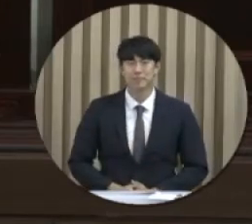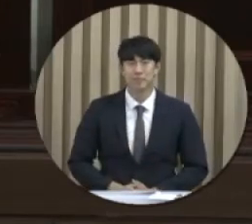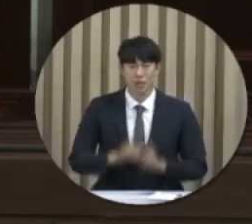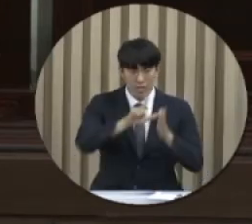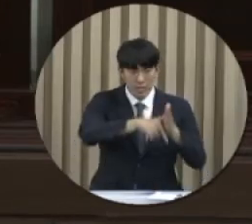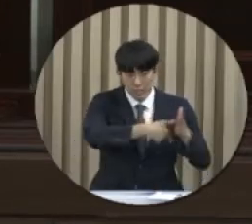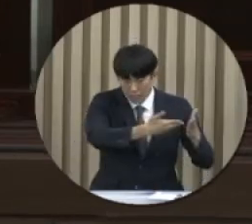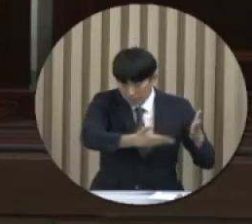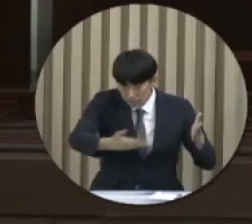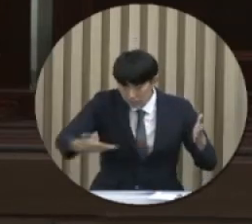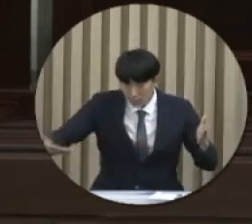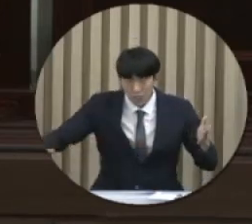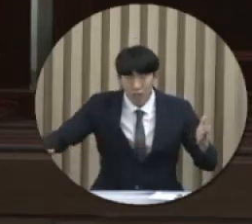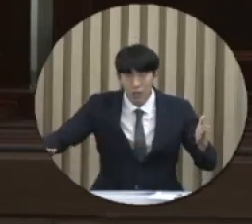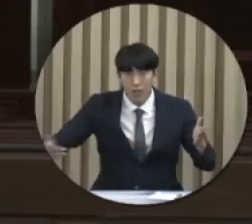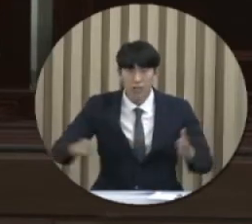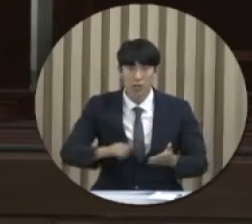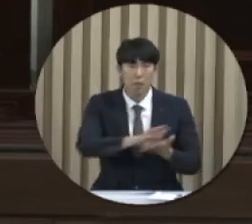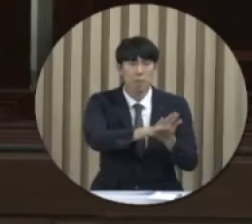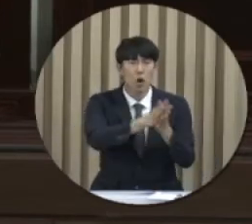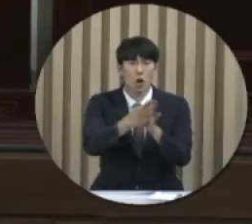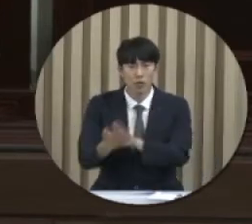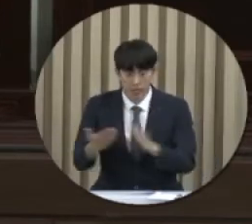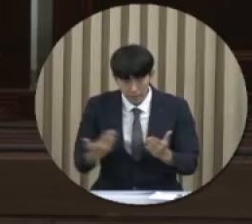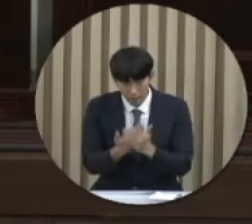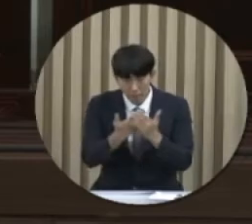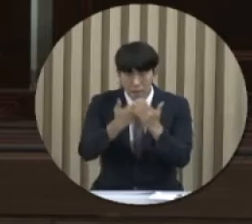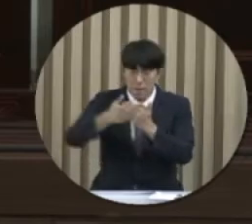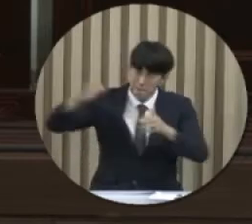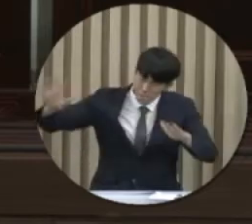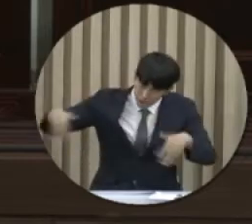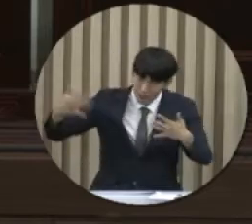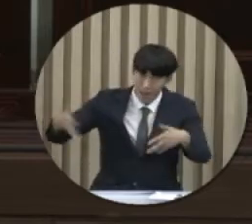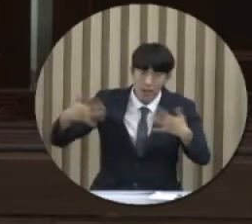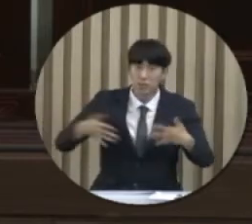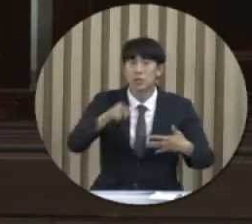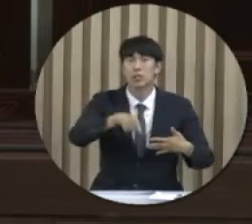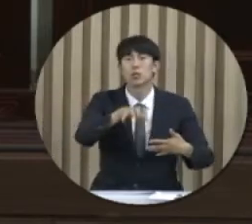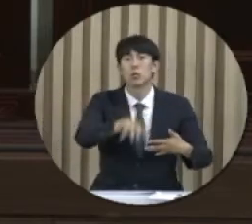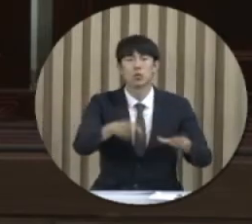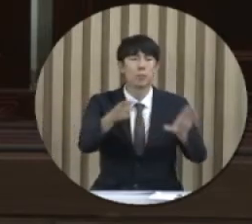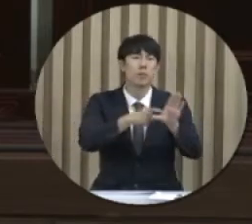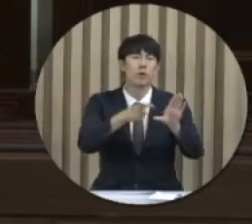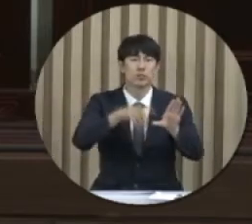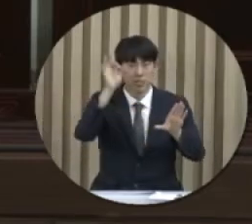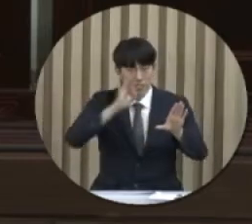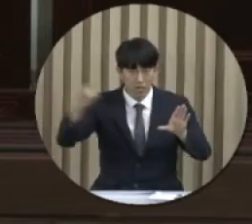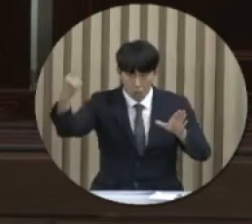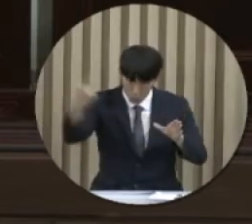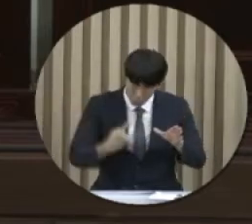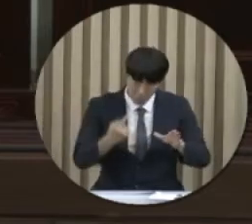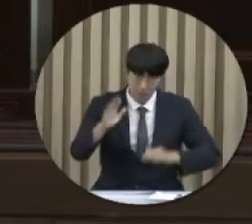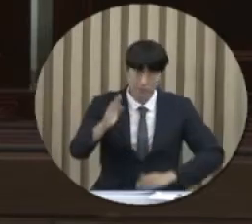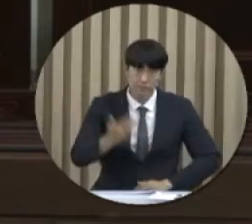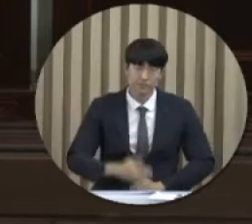시간은 흘러서 변화와 개발의 바람이 이곳 병점에도 찾아오고 말았습니다.